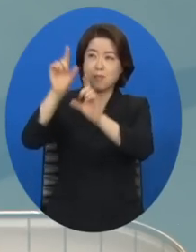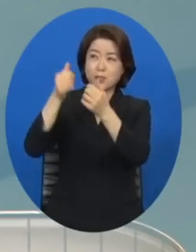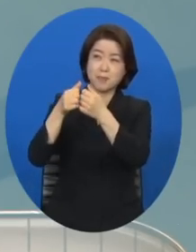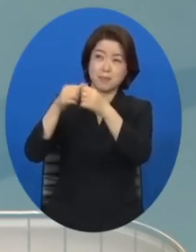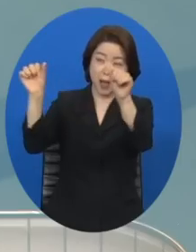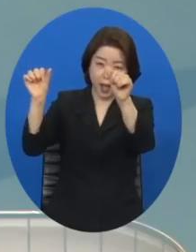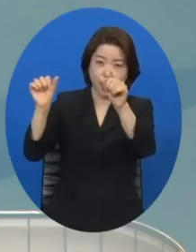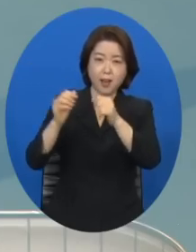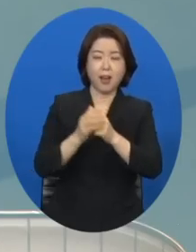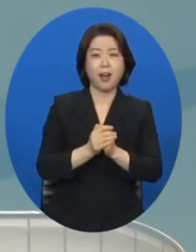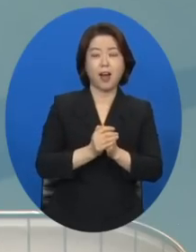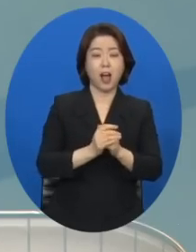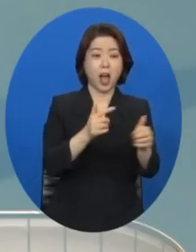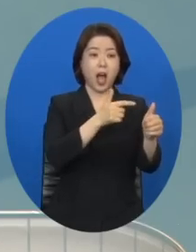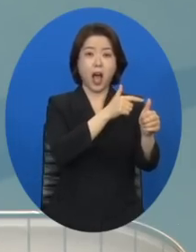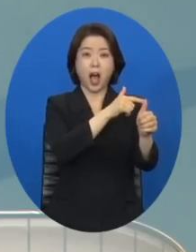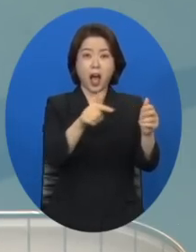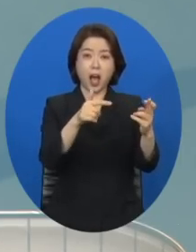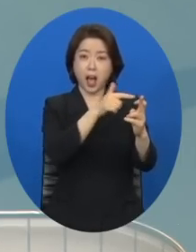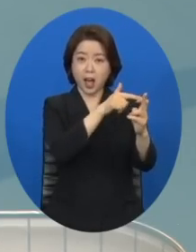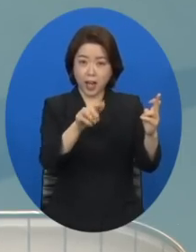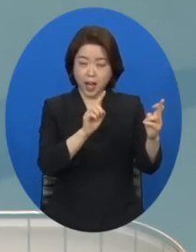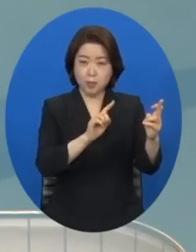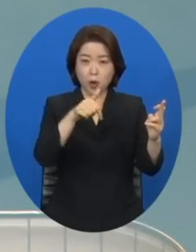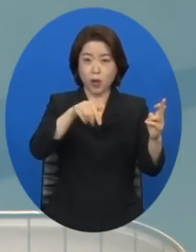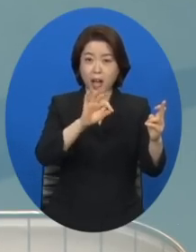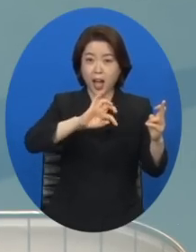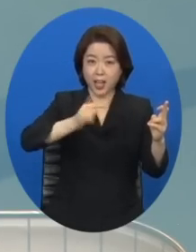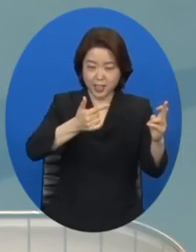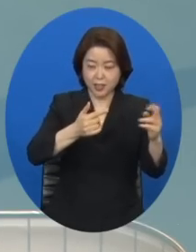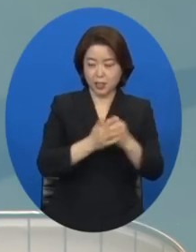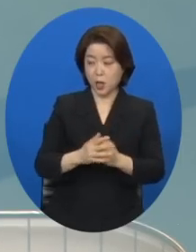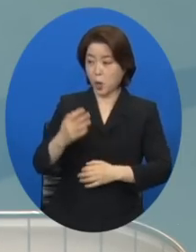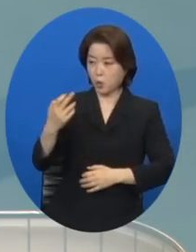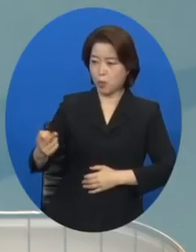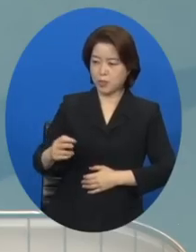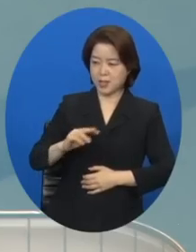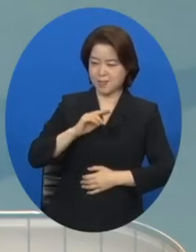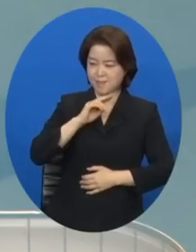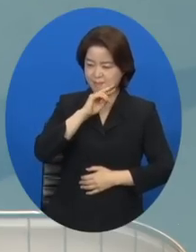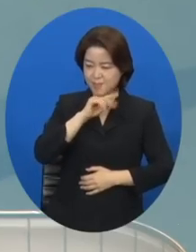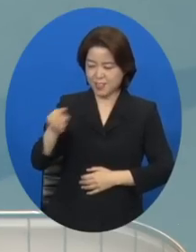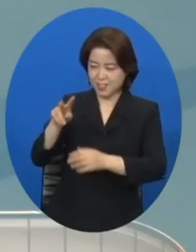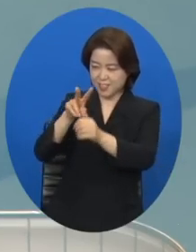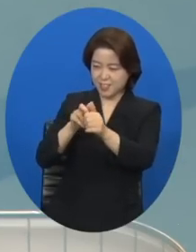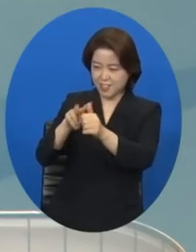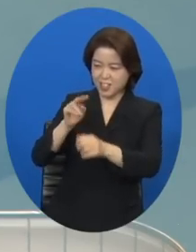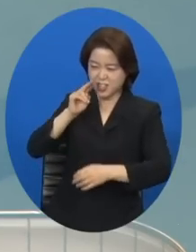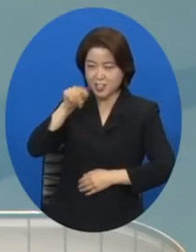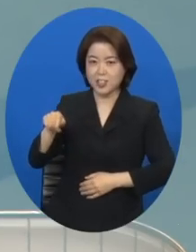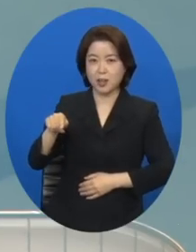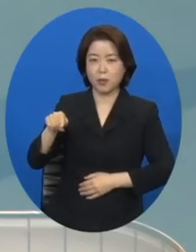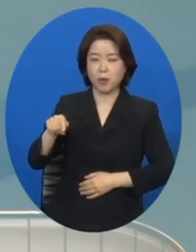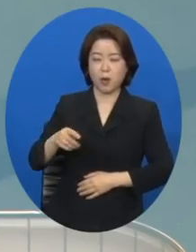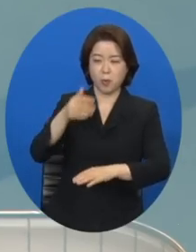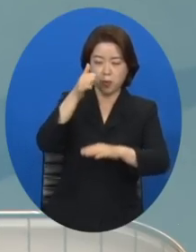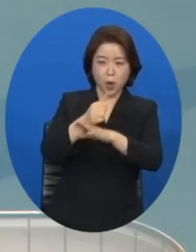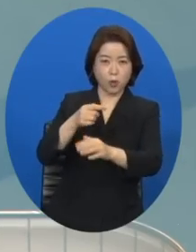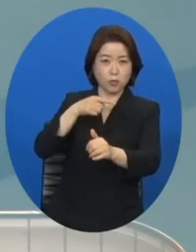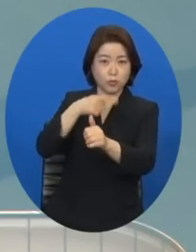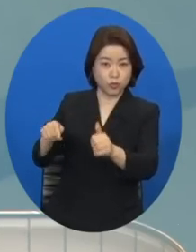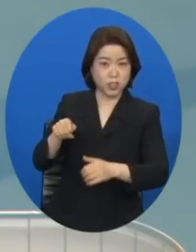가인의 모습이 어떻게 바뀌죠 동생을 시기하고 미워하고 질투하고 결국에는 그 주기는